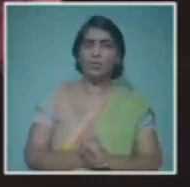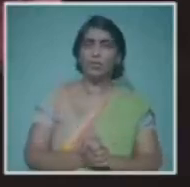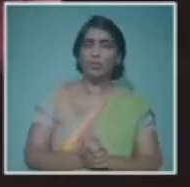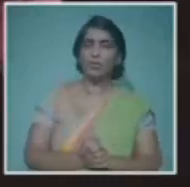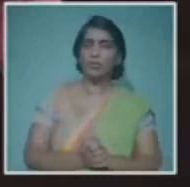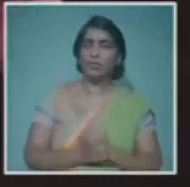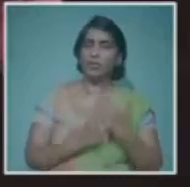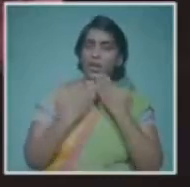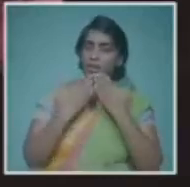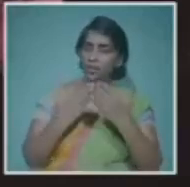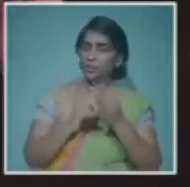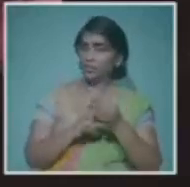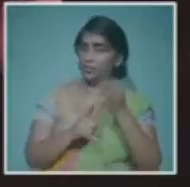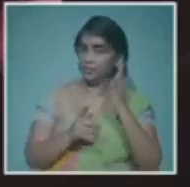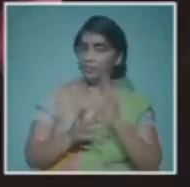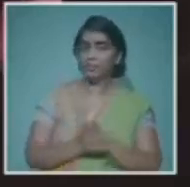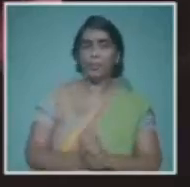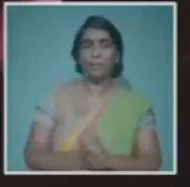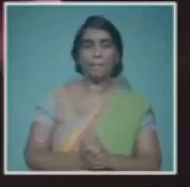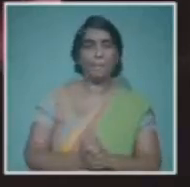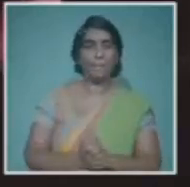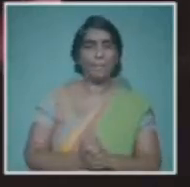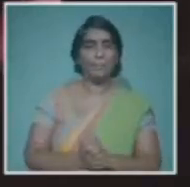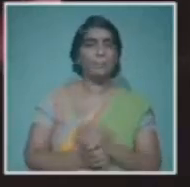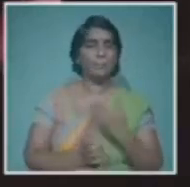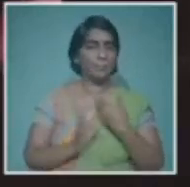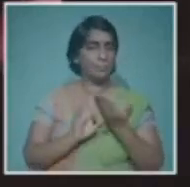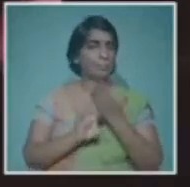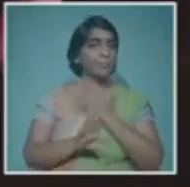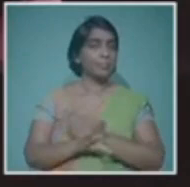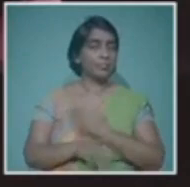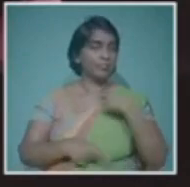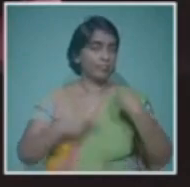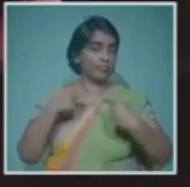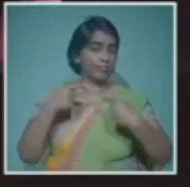ස්තුතියි සභාපතිතුමනි. මට කලින් කතා කළ